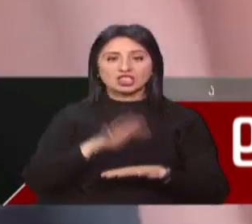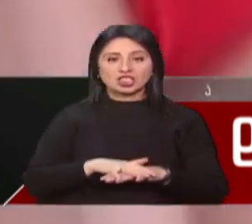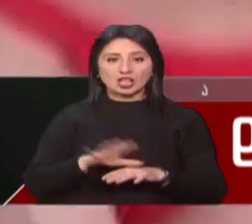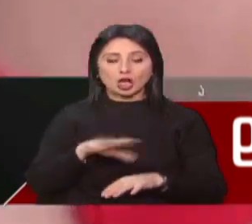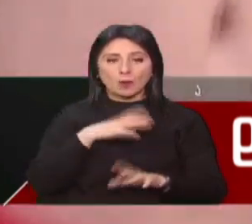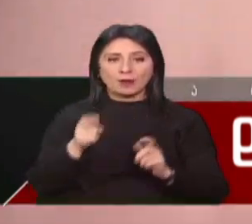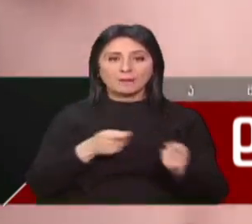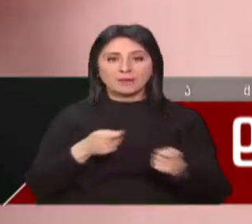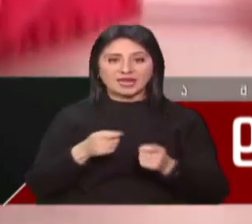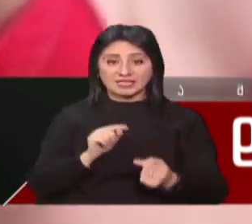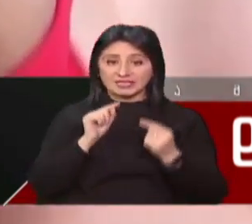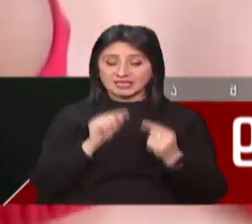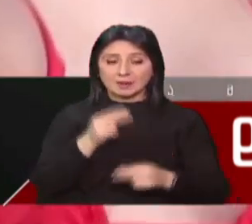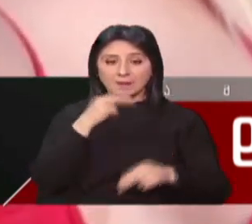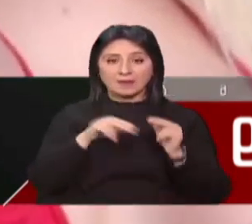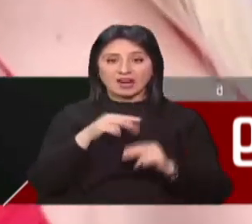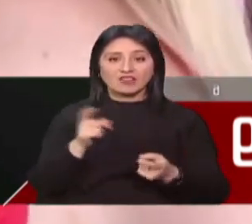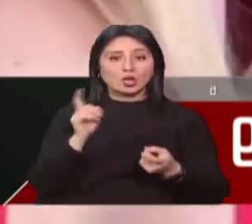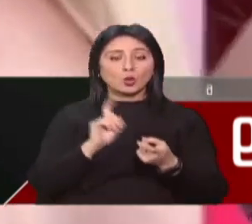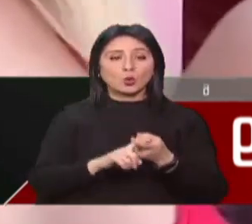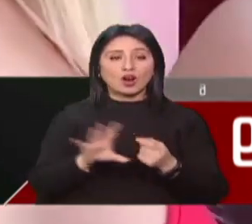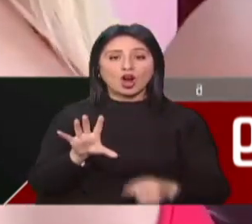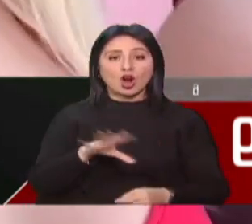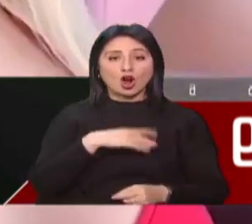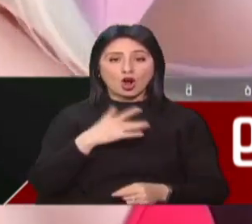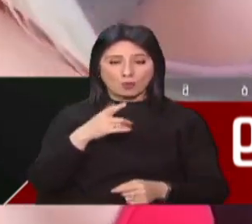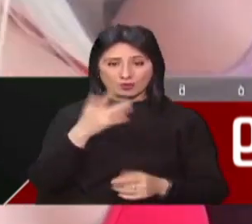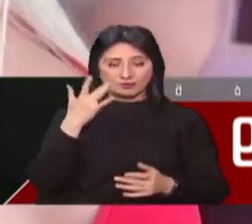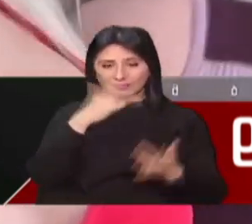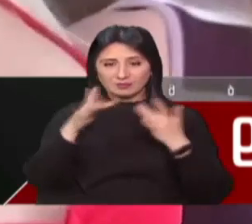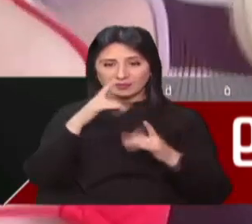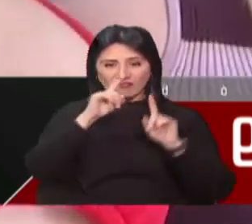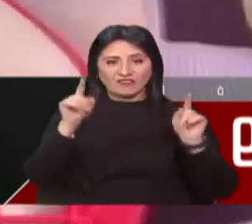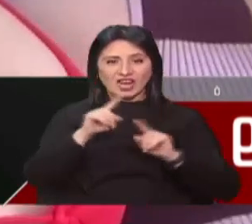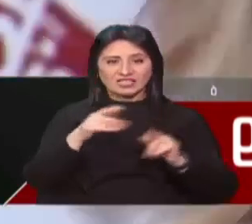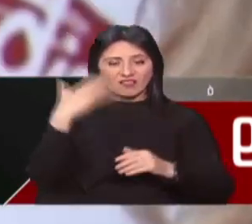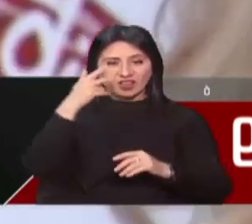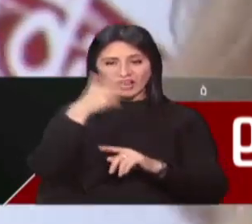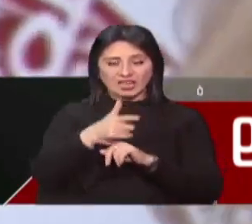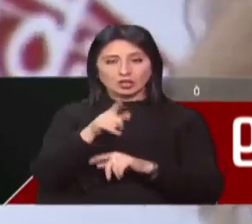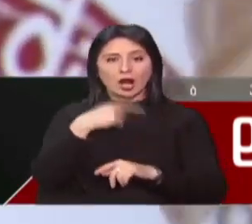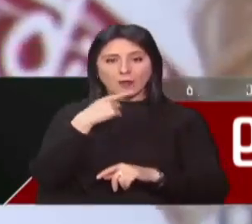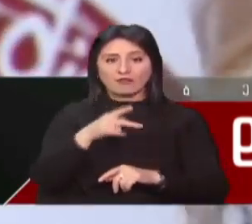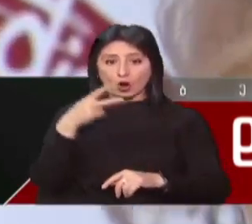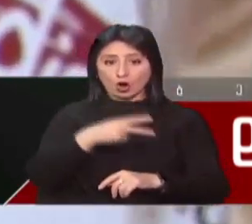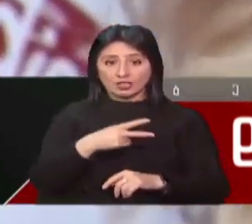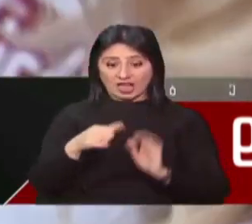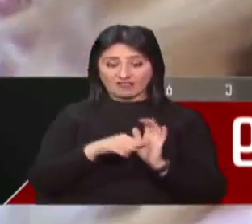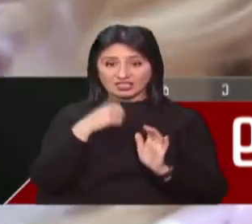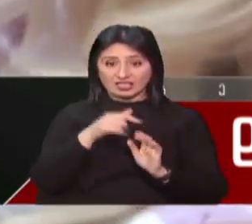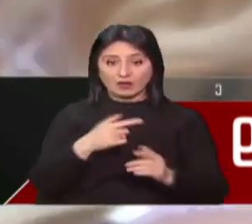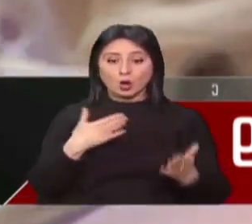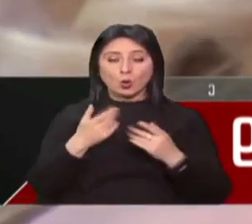შტატების ყოფილი პრეზიდენტის წინააღმდეგ ბრალდება უკავშირდება ყოფილ პორნო ვარსკვლავ სტორმი დენიელს. ის ამტკიცებს, რომ 2006